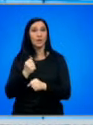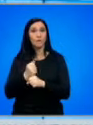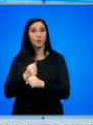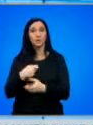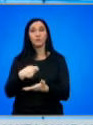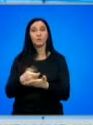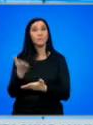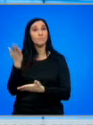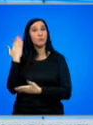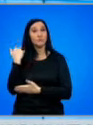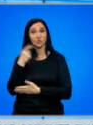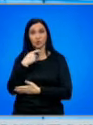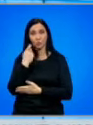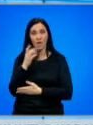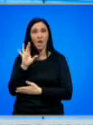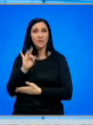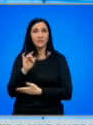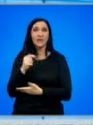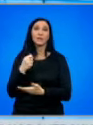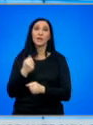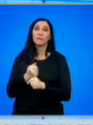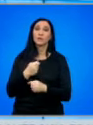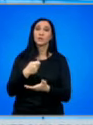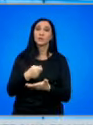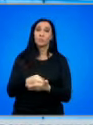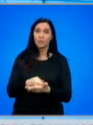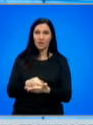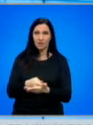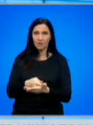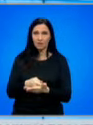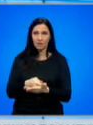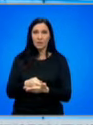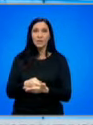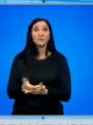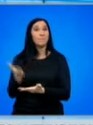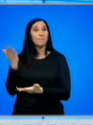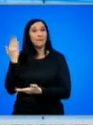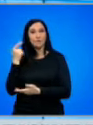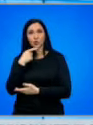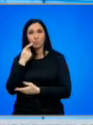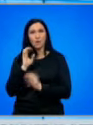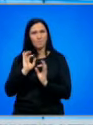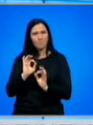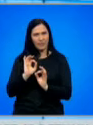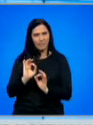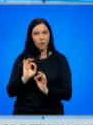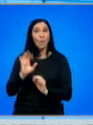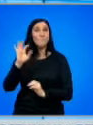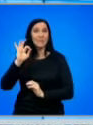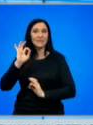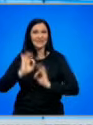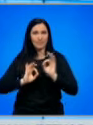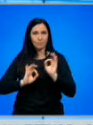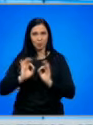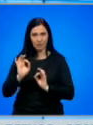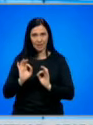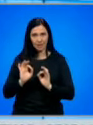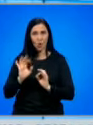заплата за предходната година. Средната работна заплата за предходната година, например, казвам 50%